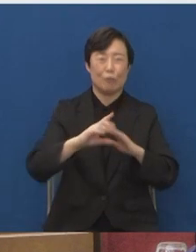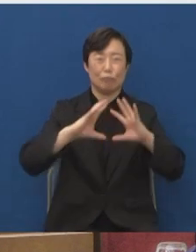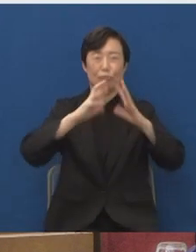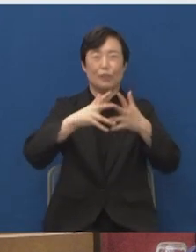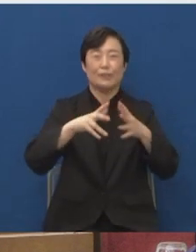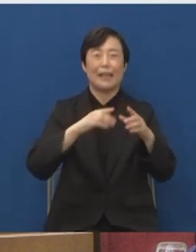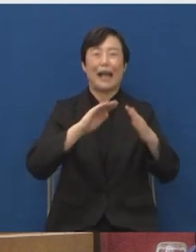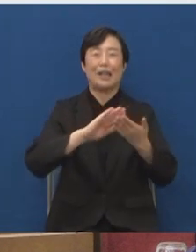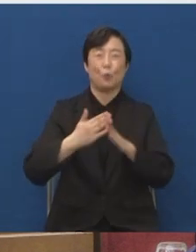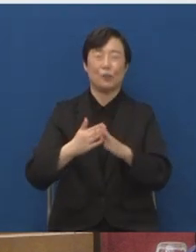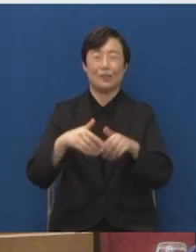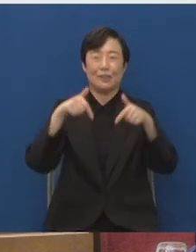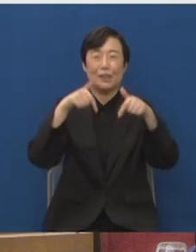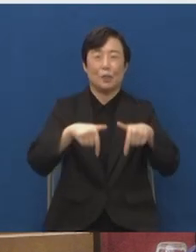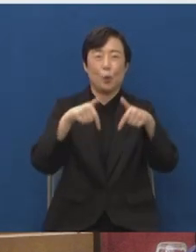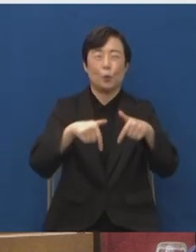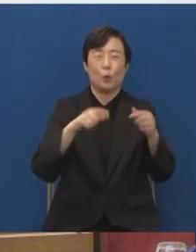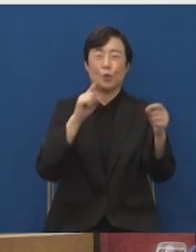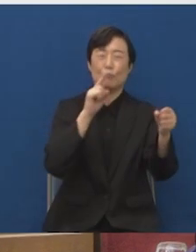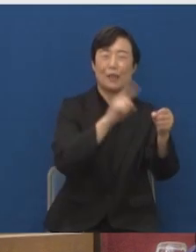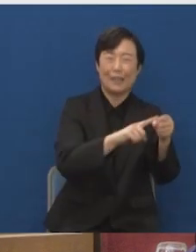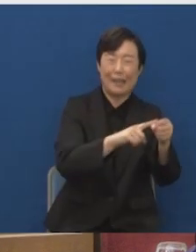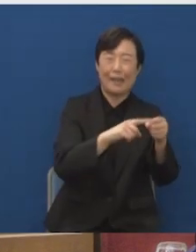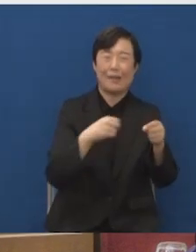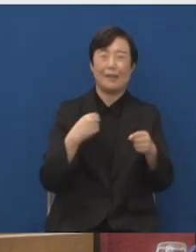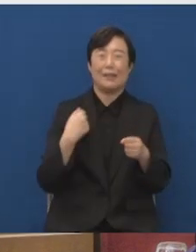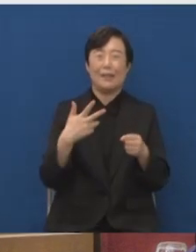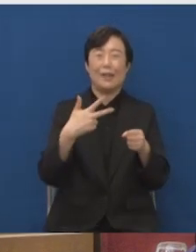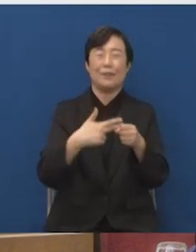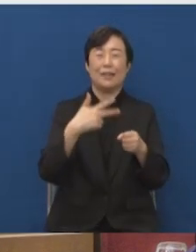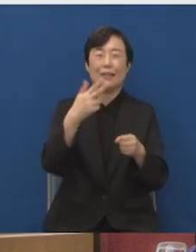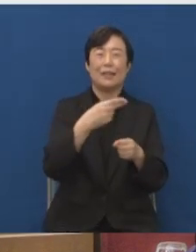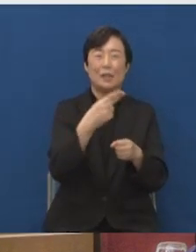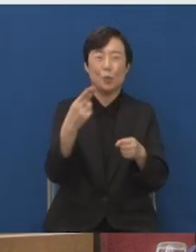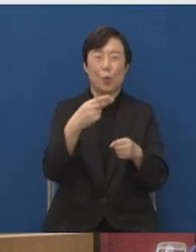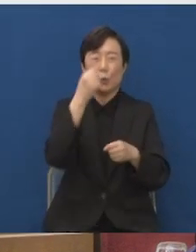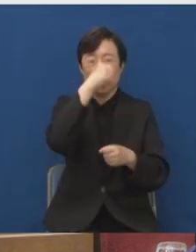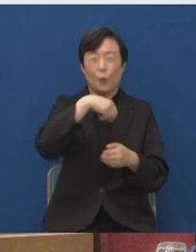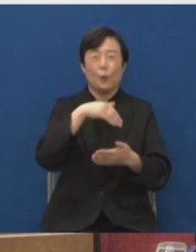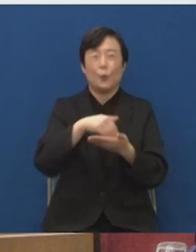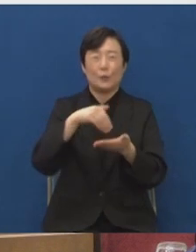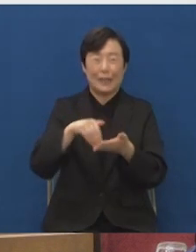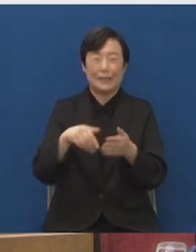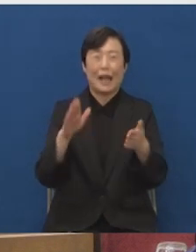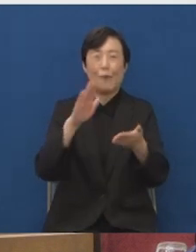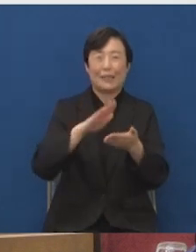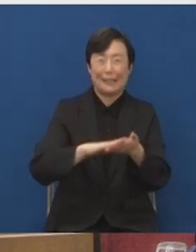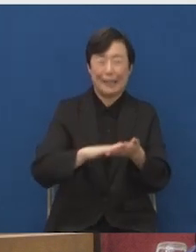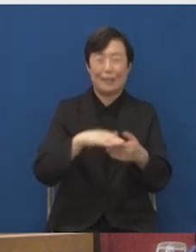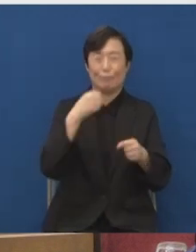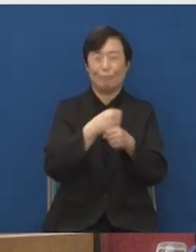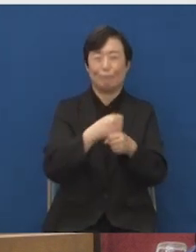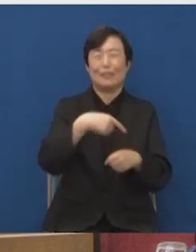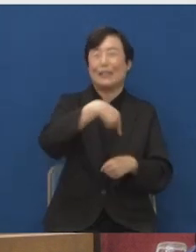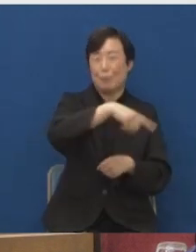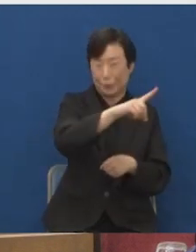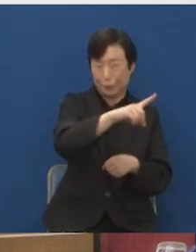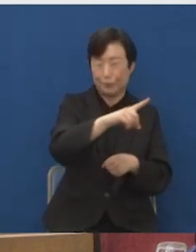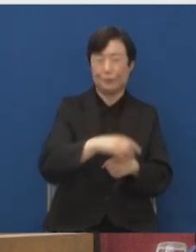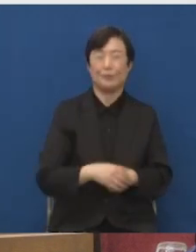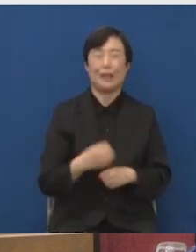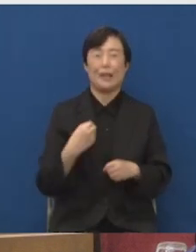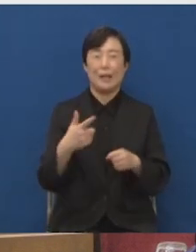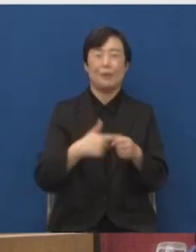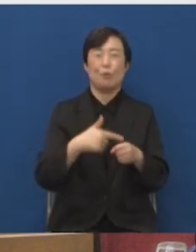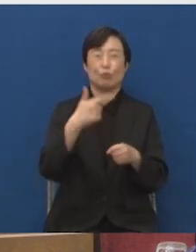新たな計画を、令和7年度予算の提案に合わせて策定してまいります。続きまして、令和6年度予算の